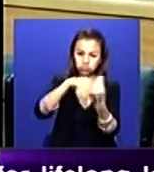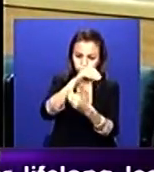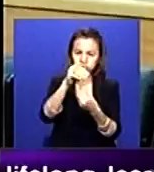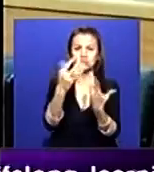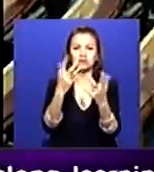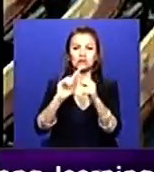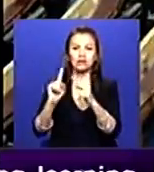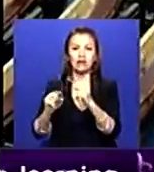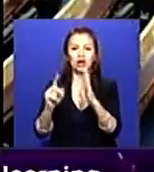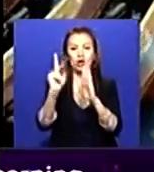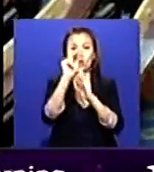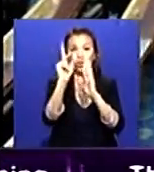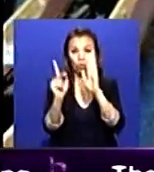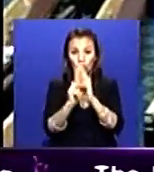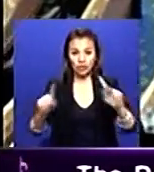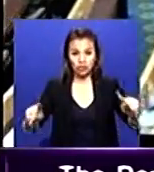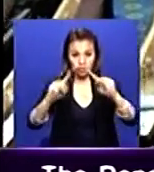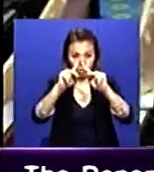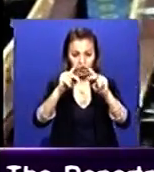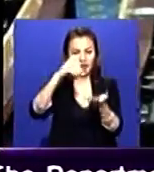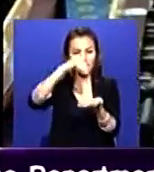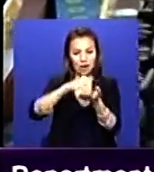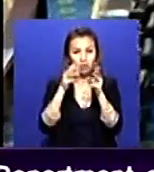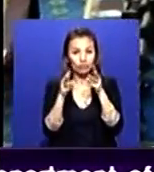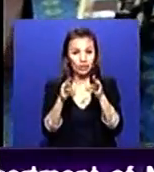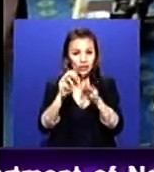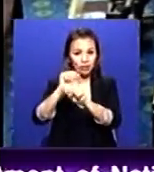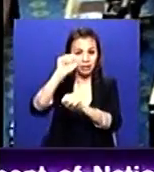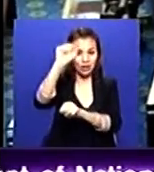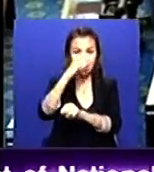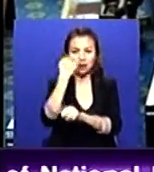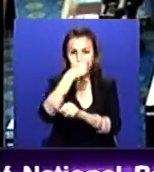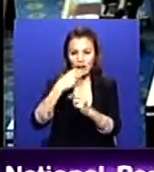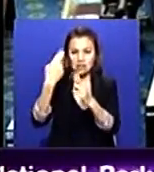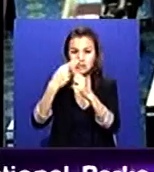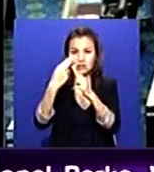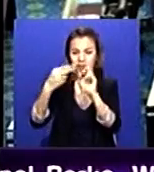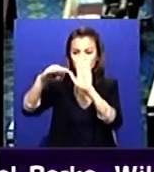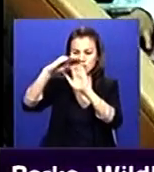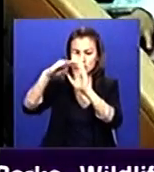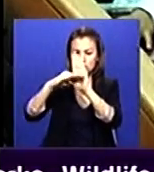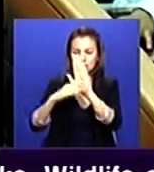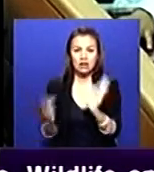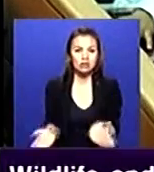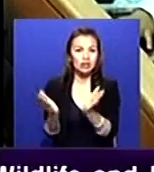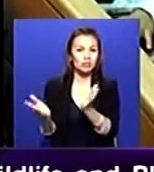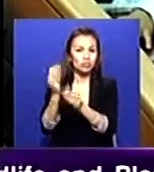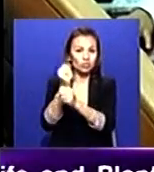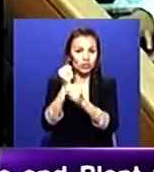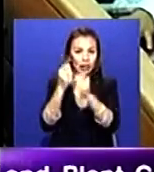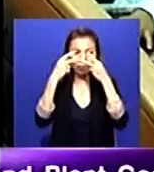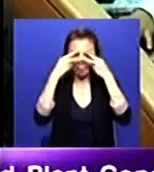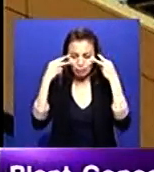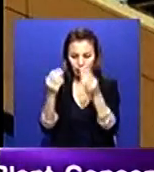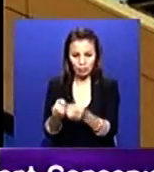ายและกฎกระทรวงเกี่ยวกับหลักเกณฑ์วิธีการในการประกาศบุคคลที่ถูกกำหนดว่าสนับสนุนทางการเงินแก่การก่อการร้ายทั้